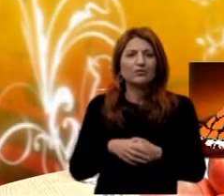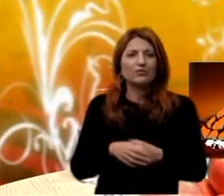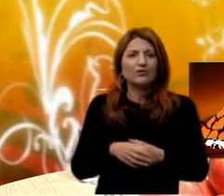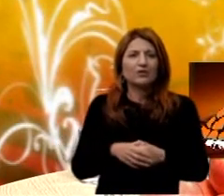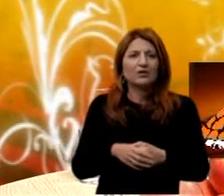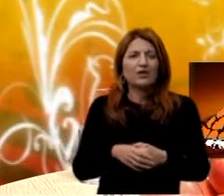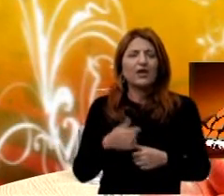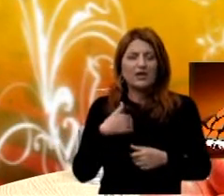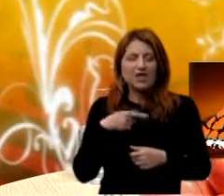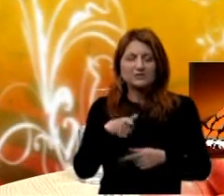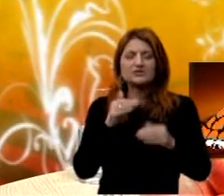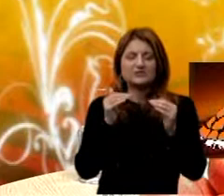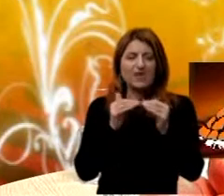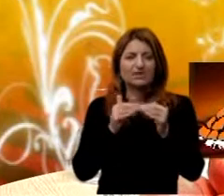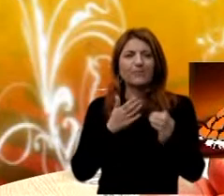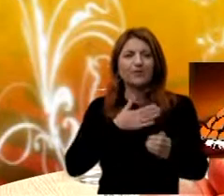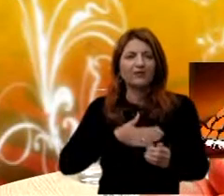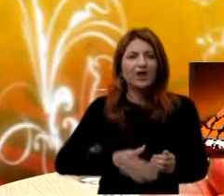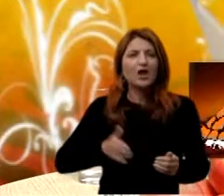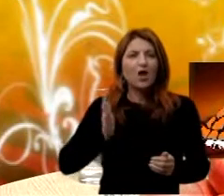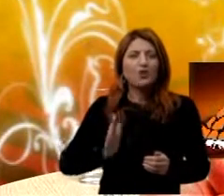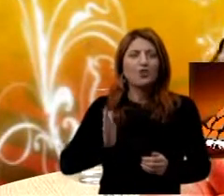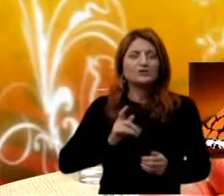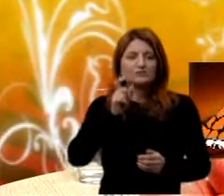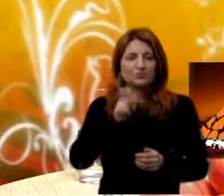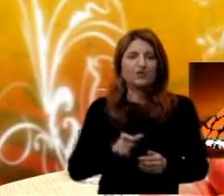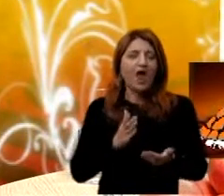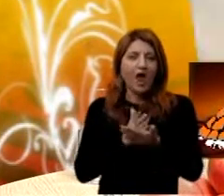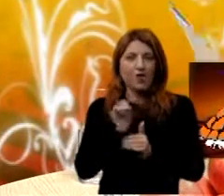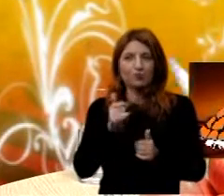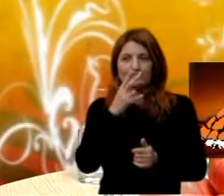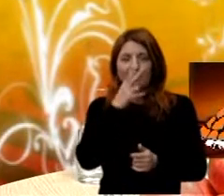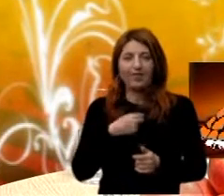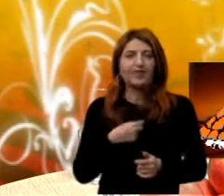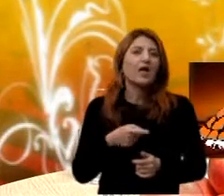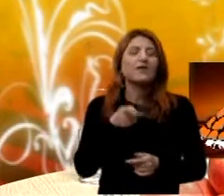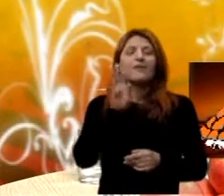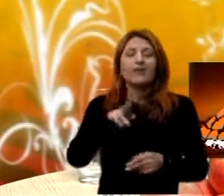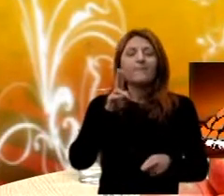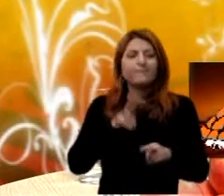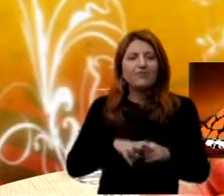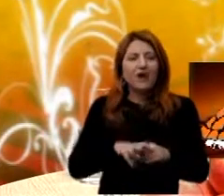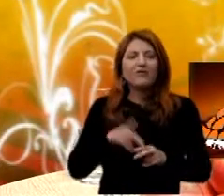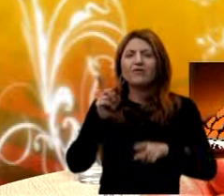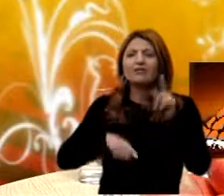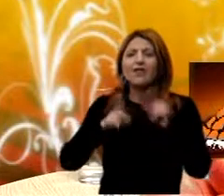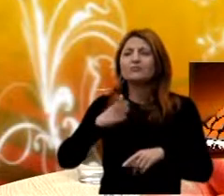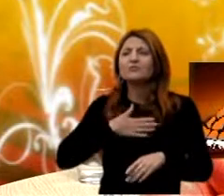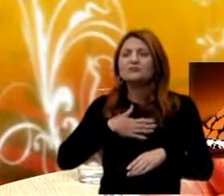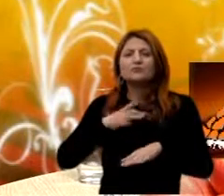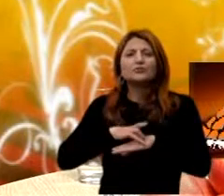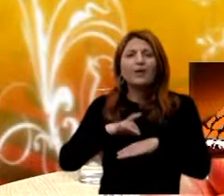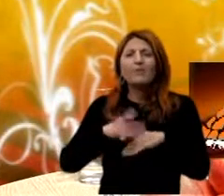Nažalost, ja se slažem s vama, draga gospođa, ako nas još uvijek gledate, jer mislim da imate potpuno pravo. Nekad naši liječnici, koliko god